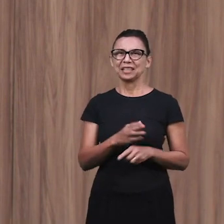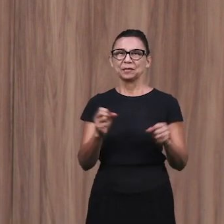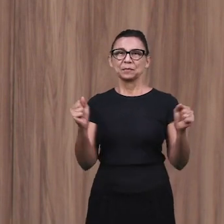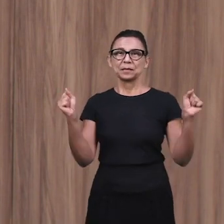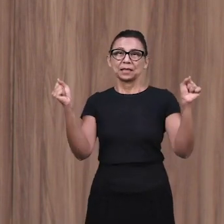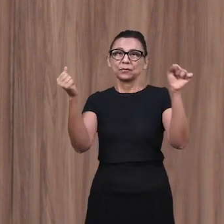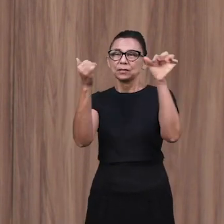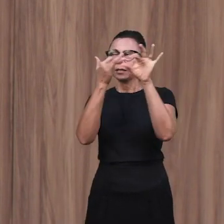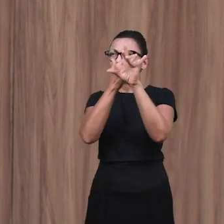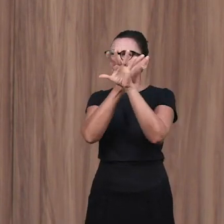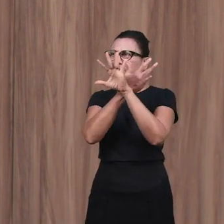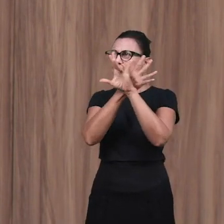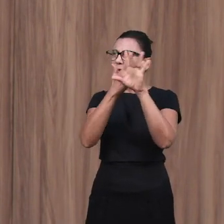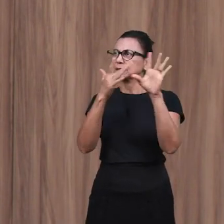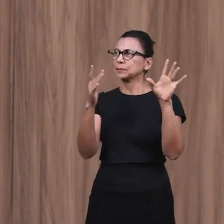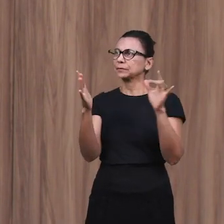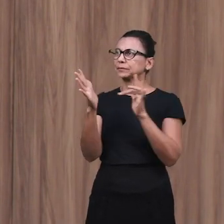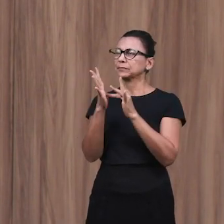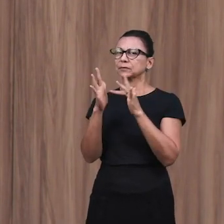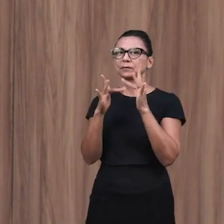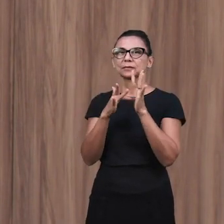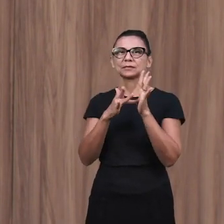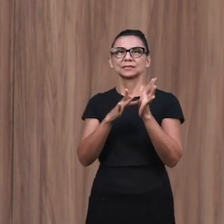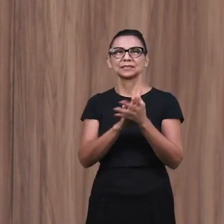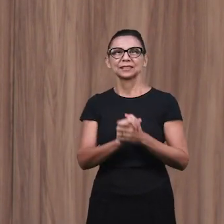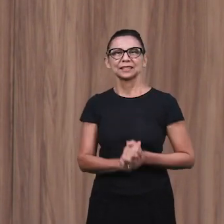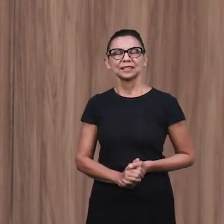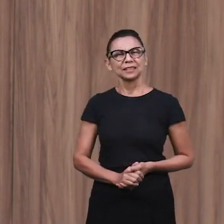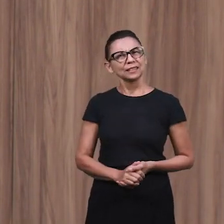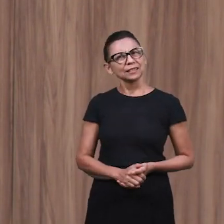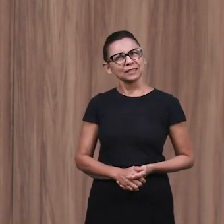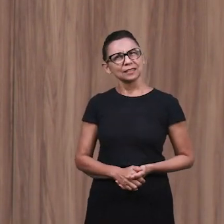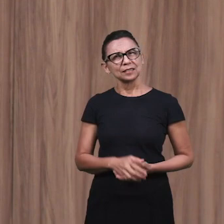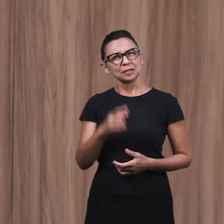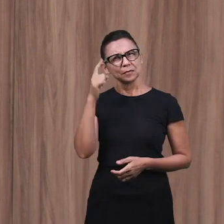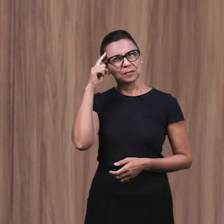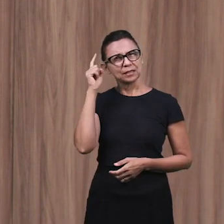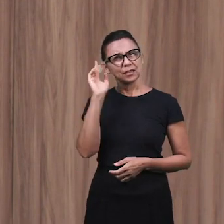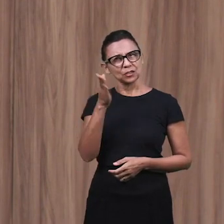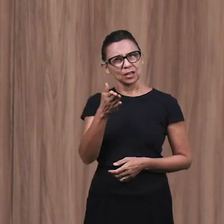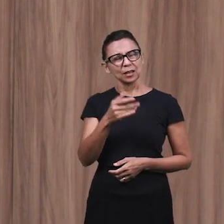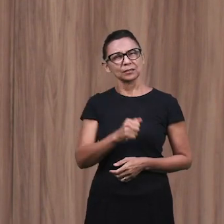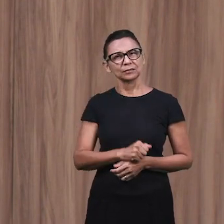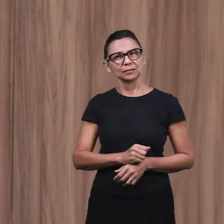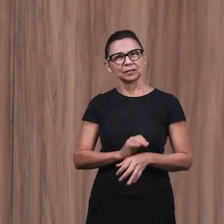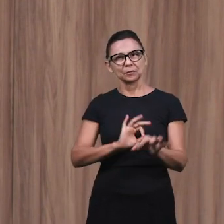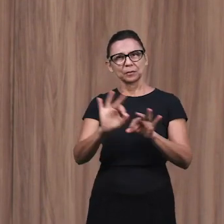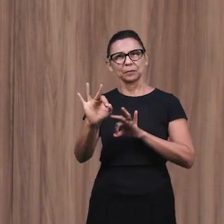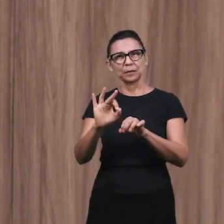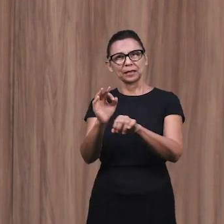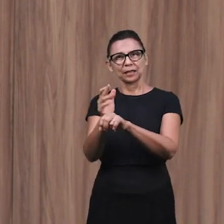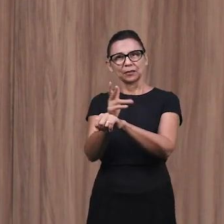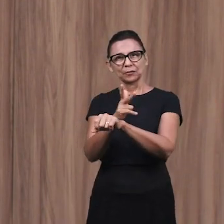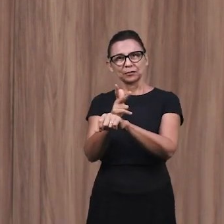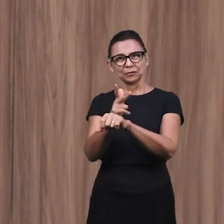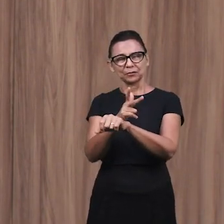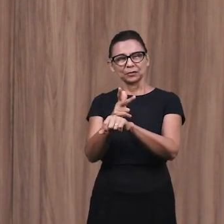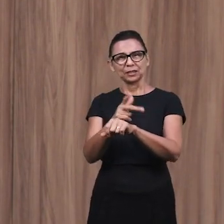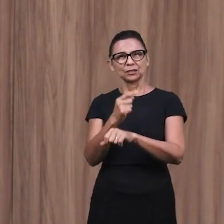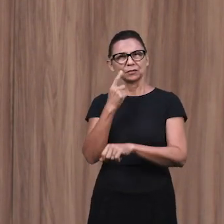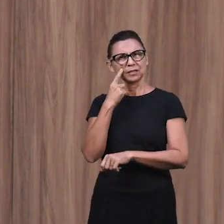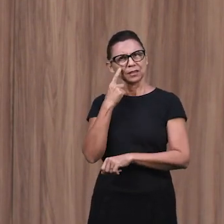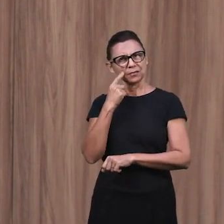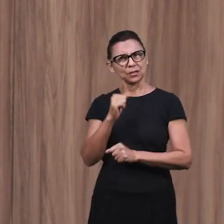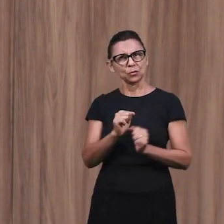Gloire à Jésus. Vous savez, quand on fait les vidéos, les frères, les cousins,